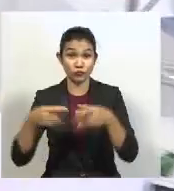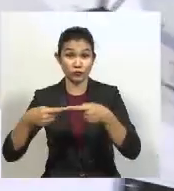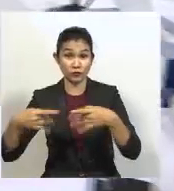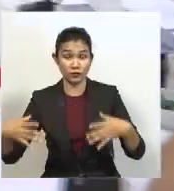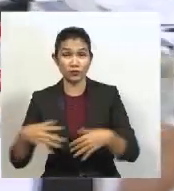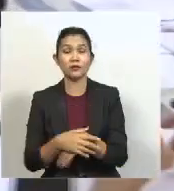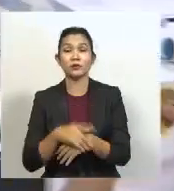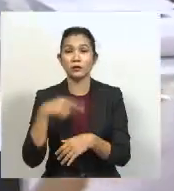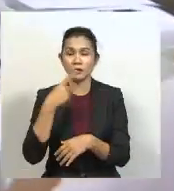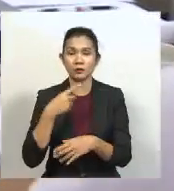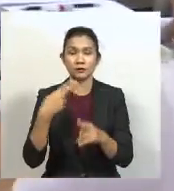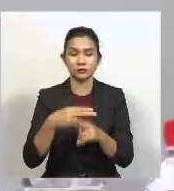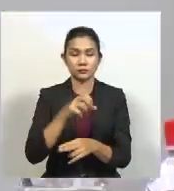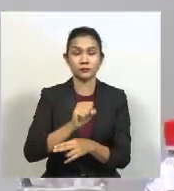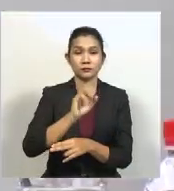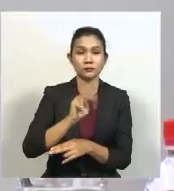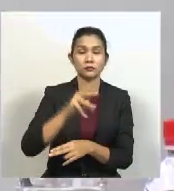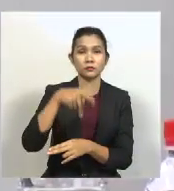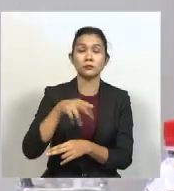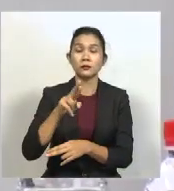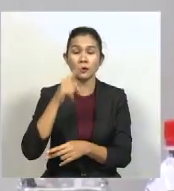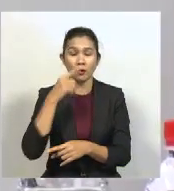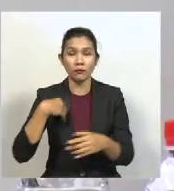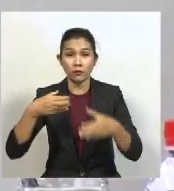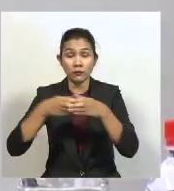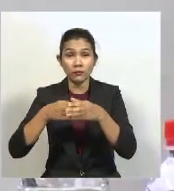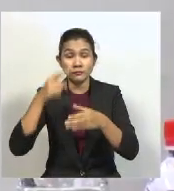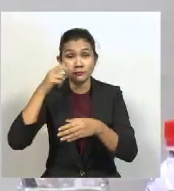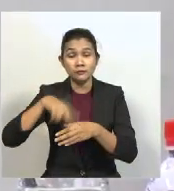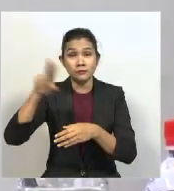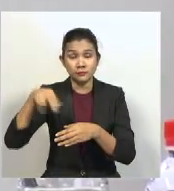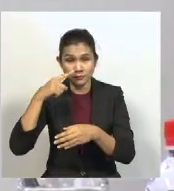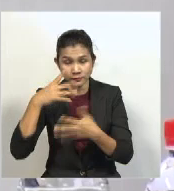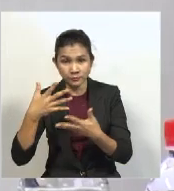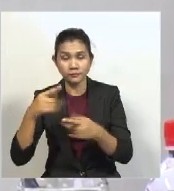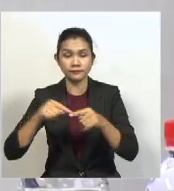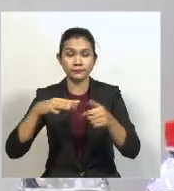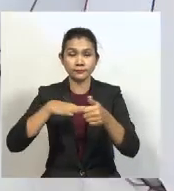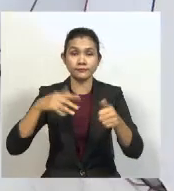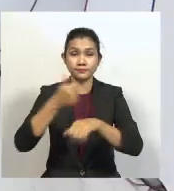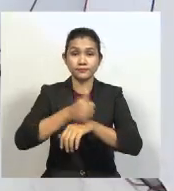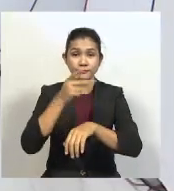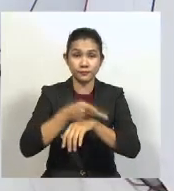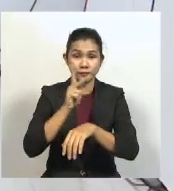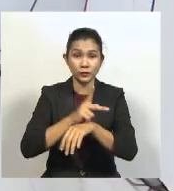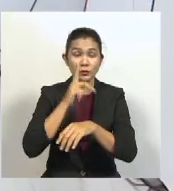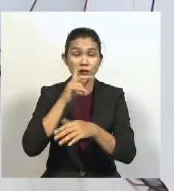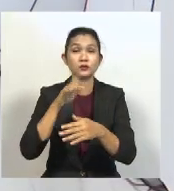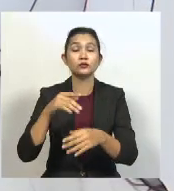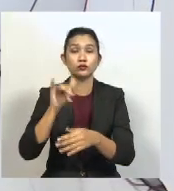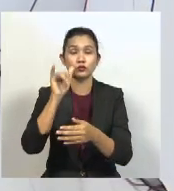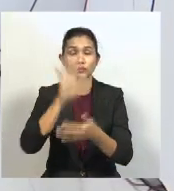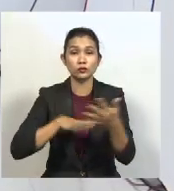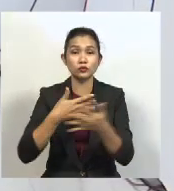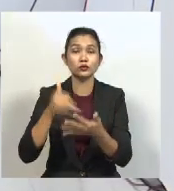างนะครับนายสมพงษ์อมรวิวัฒน์หัวหน้าพรรคเพื่อไทยพร้อมด้วยคุณหญิงสุดารัตน์เกยุราพันธ์ประธานยุทธศาสตร์ชาติพรรคเพื่อไ